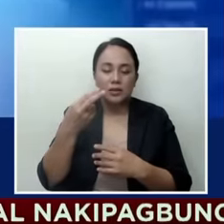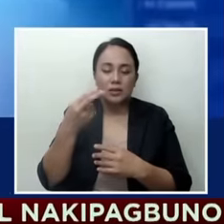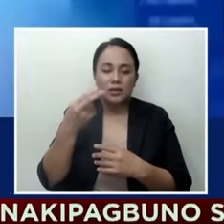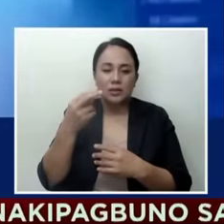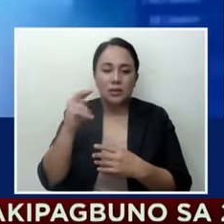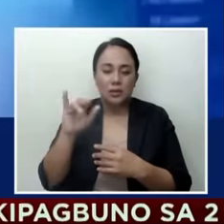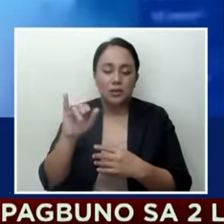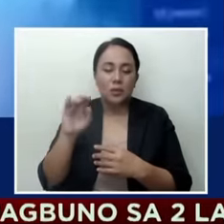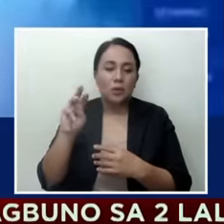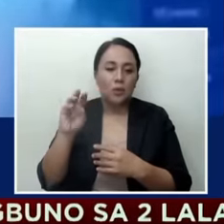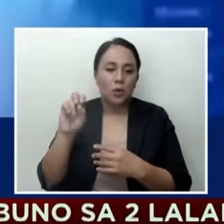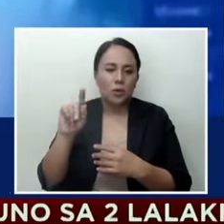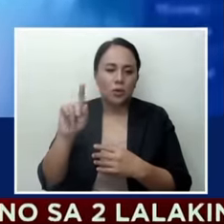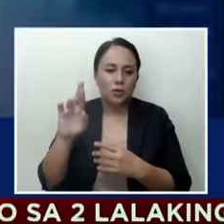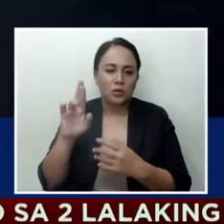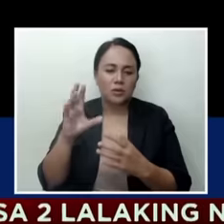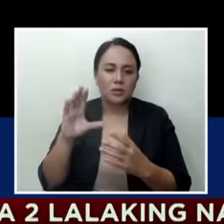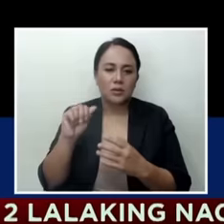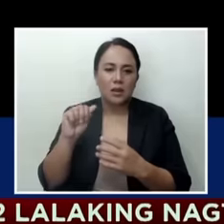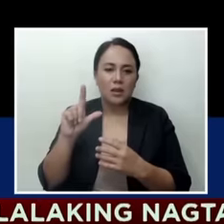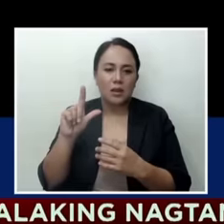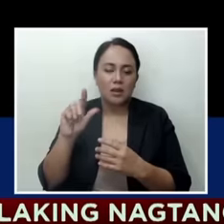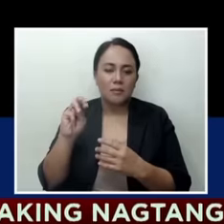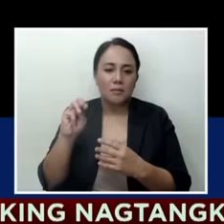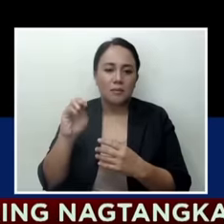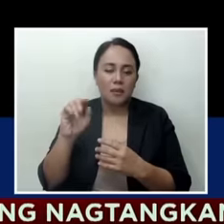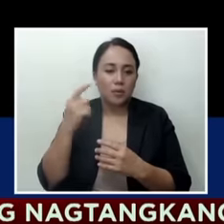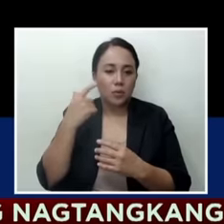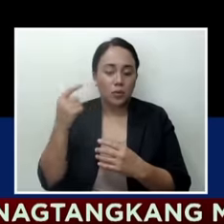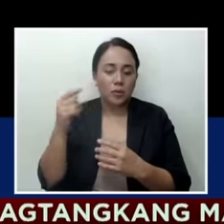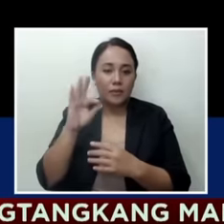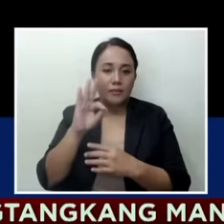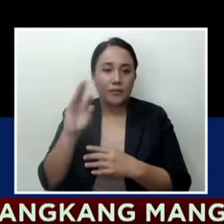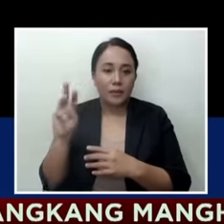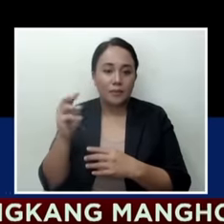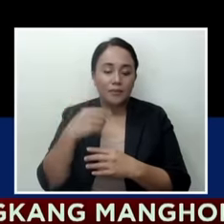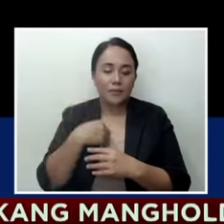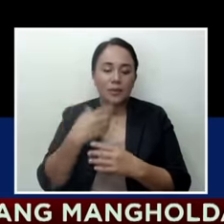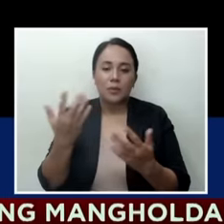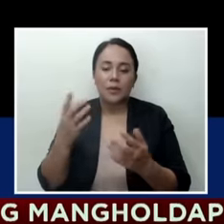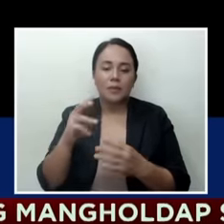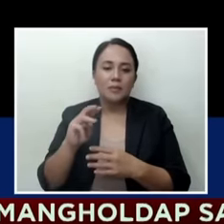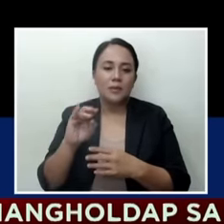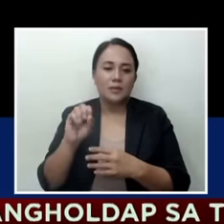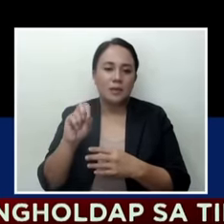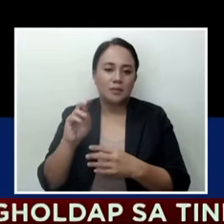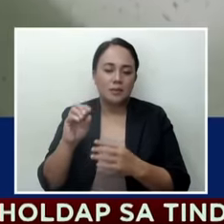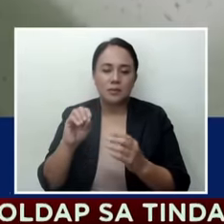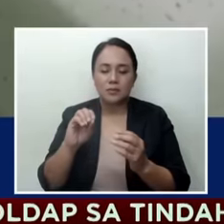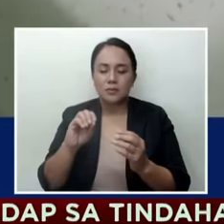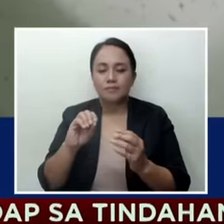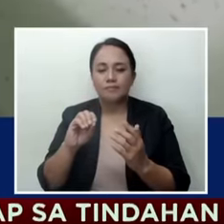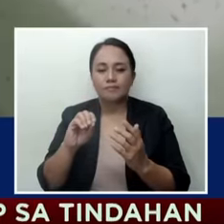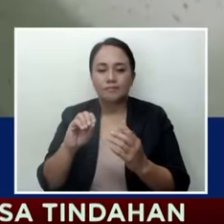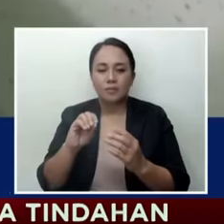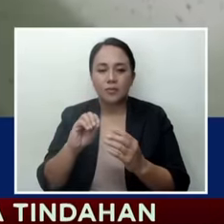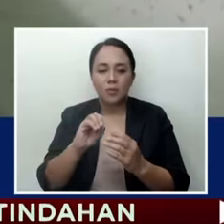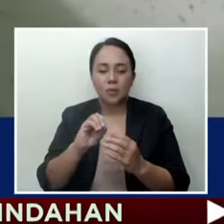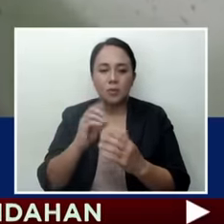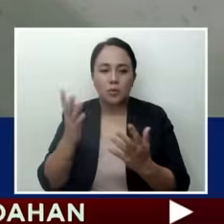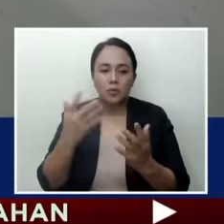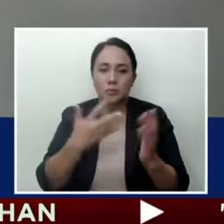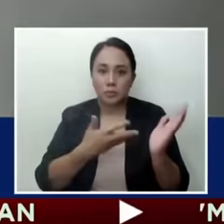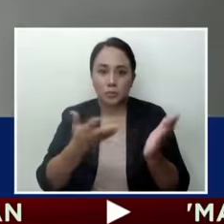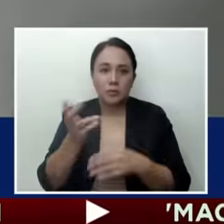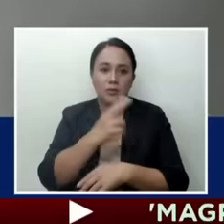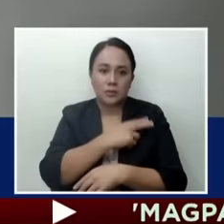Kalamba, 94.7 Gold FM, sa bayan ng Kalamba, Misamis Occidental, Linggo ng umaga. Naisugod pa sa ospital